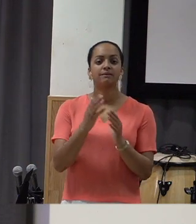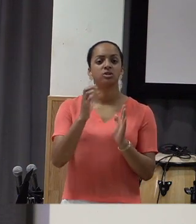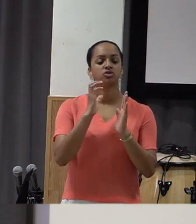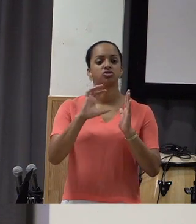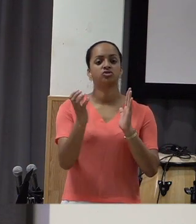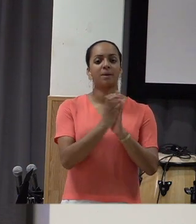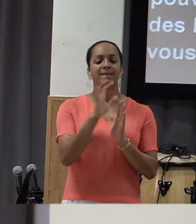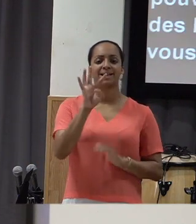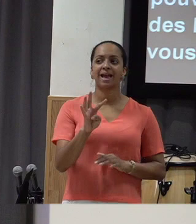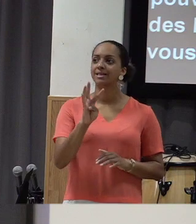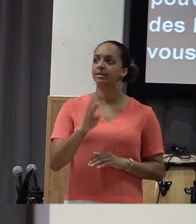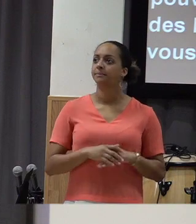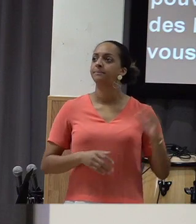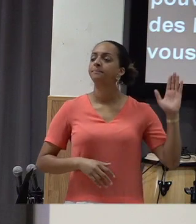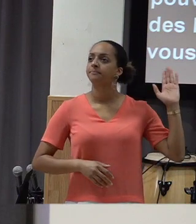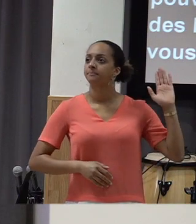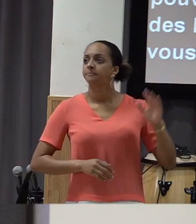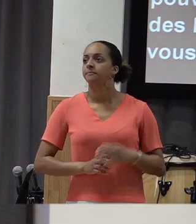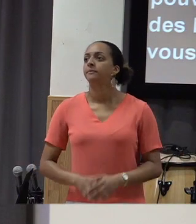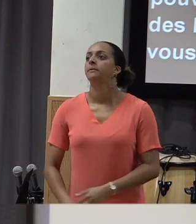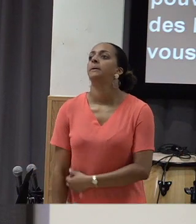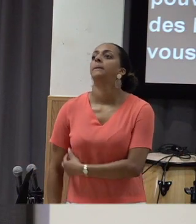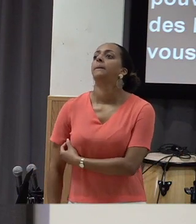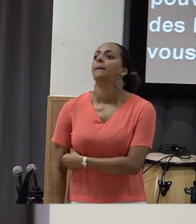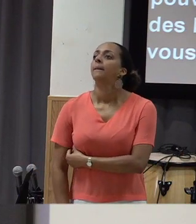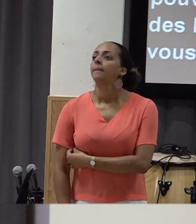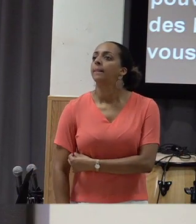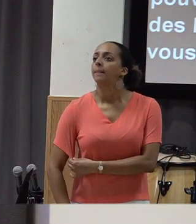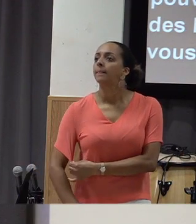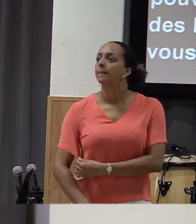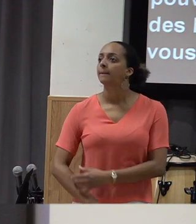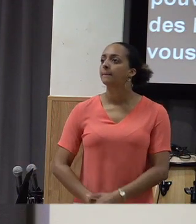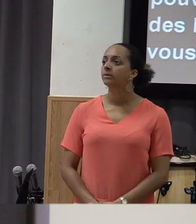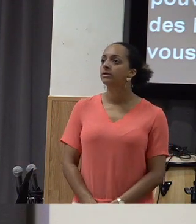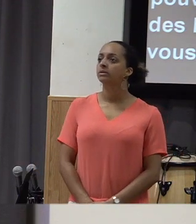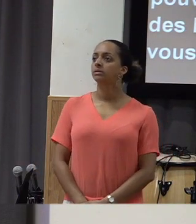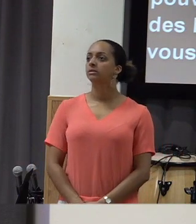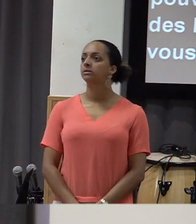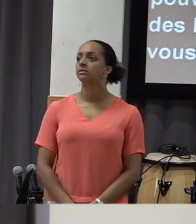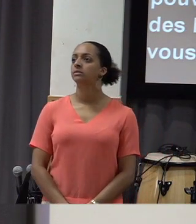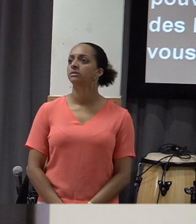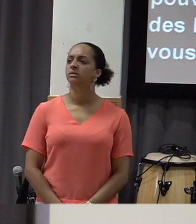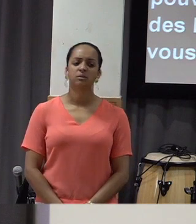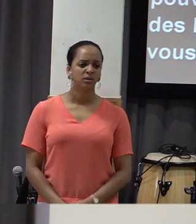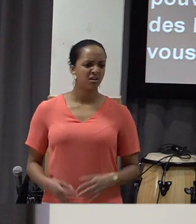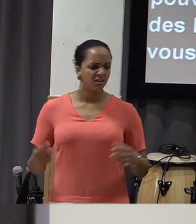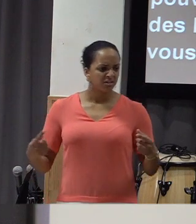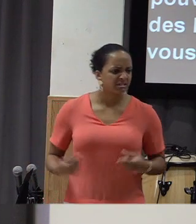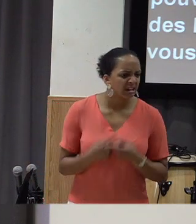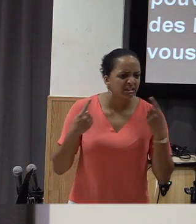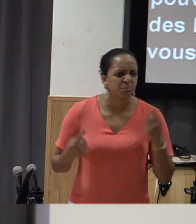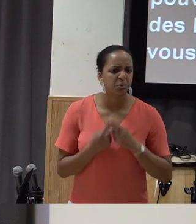4, au verset 1 et 2. Jacques, chapitre 4, versets 1 et 2 déclare « D'où viennent les luttes et d'où viennent les querelles parmi